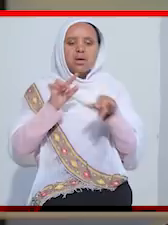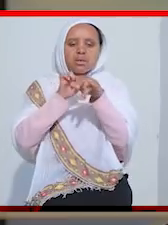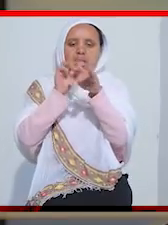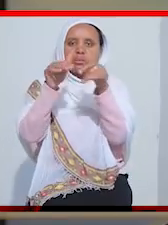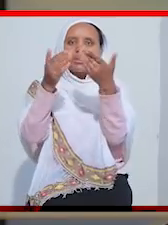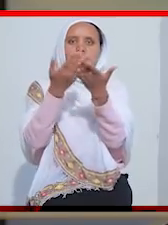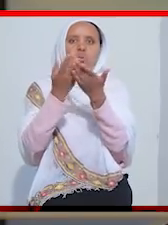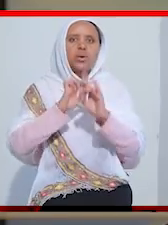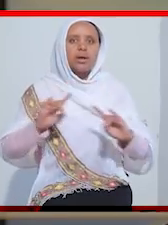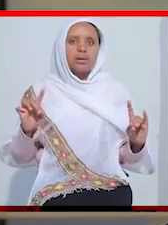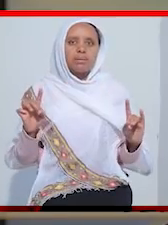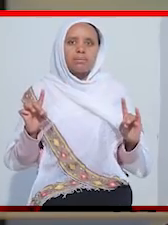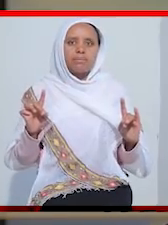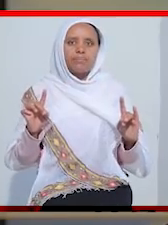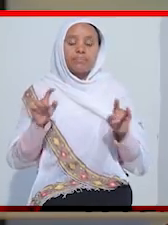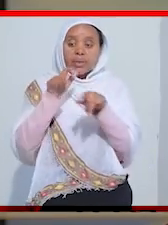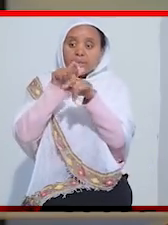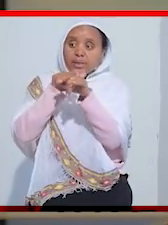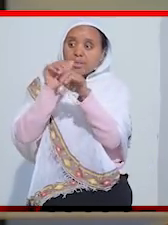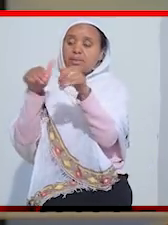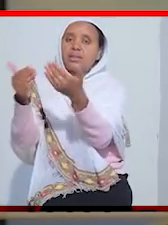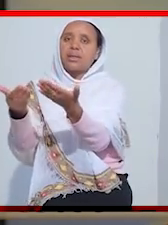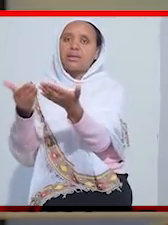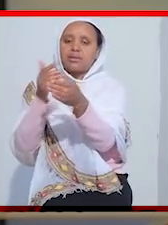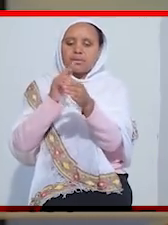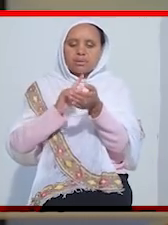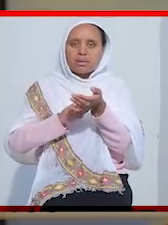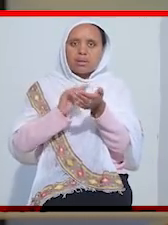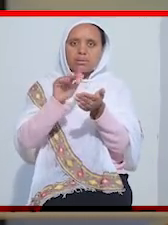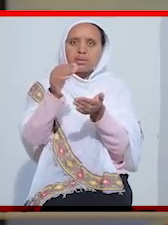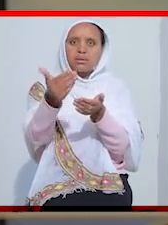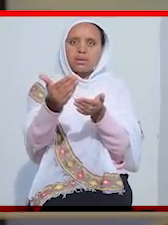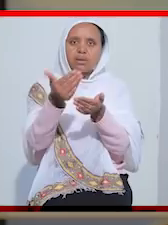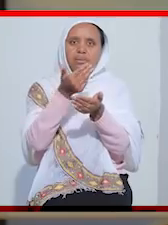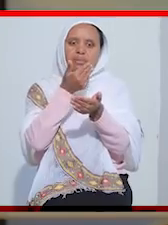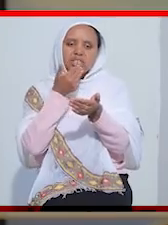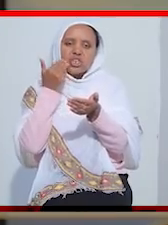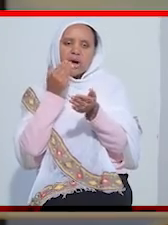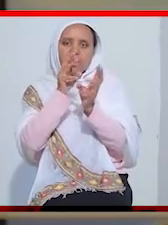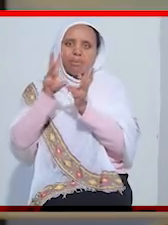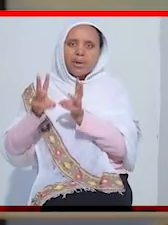ጉዳይ አይደለም፣ ሰዓት የሚሰጠው ጉዳይ አይደለም። ጊዜ ሰጠን ሰዓት ሰጠን